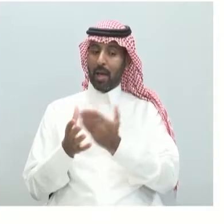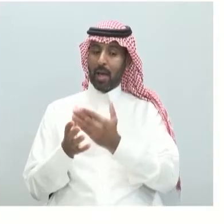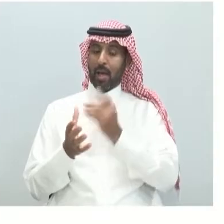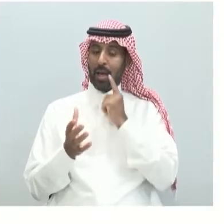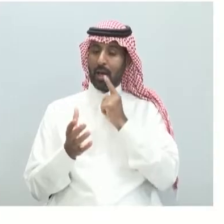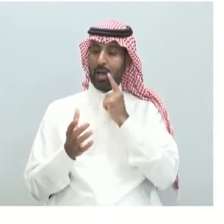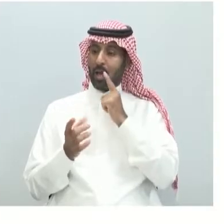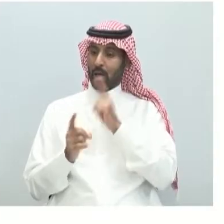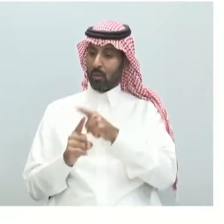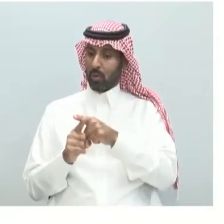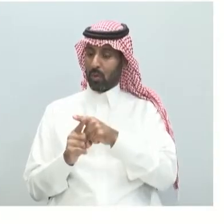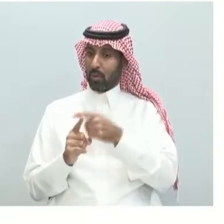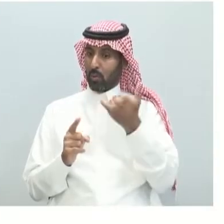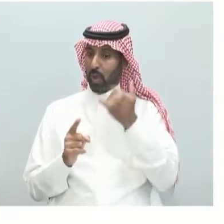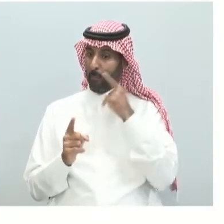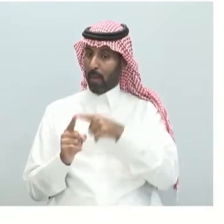حريصه